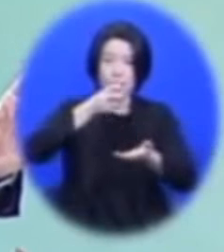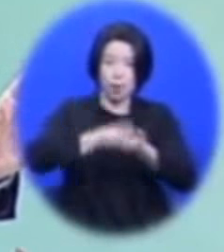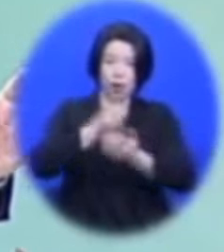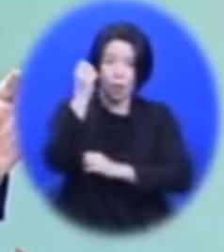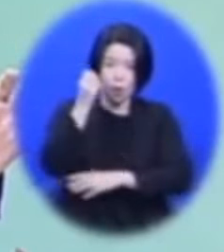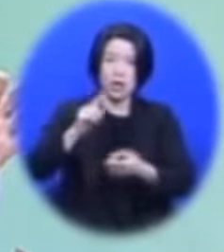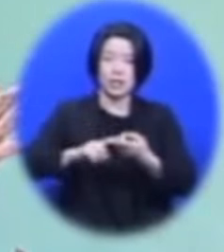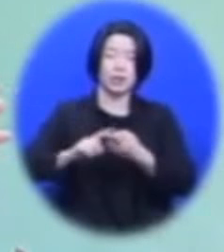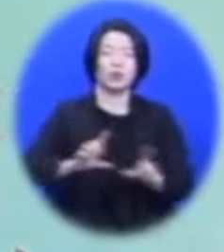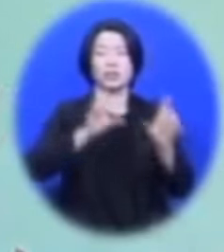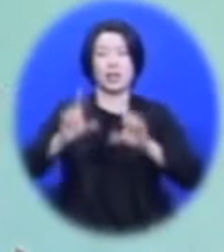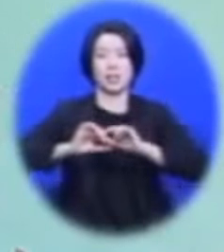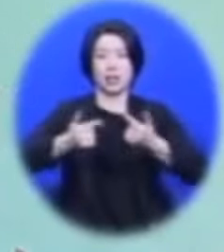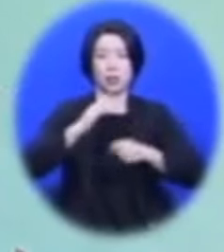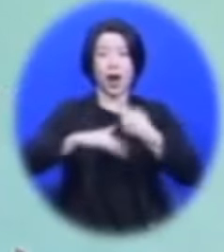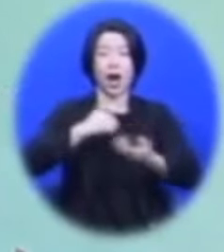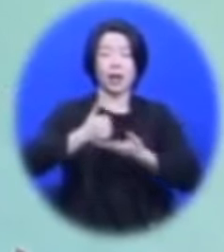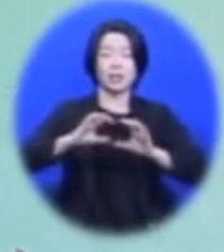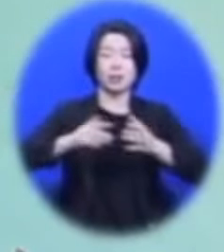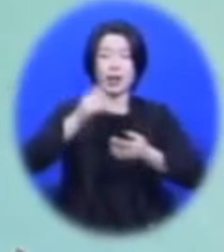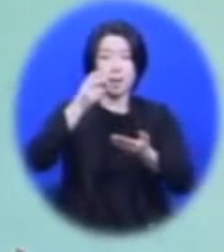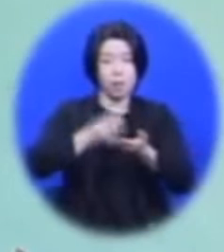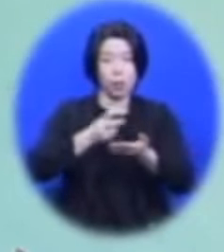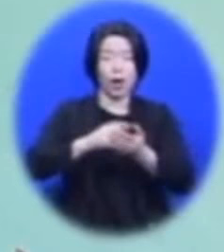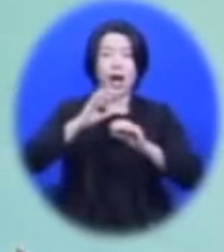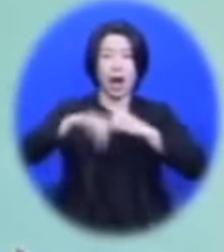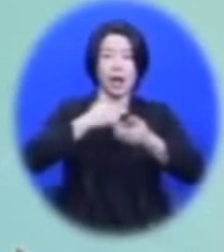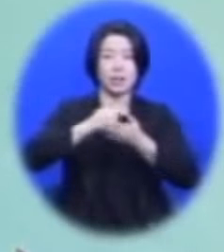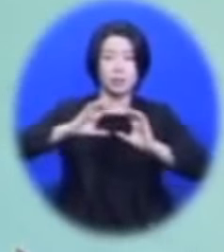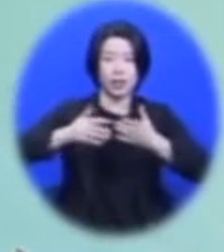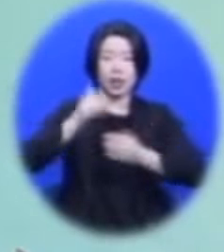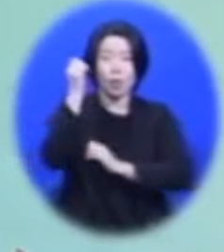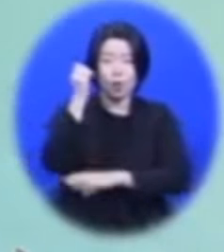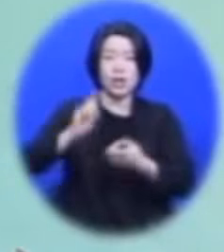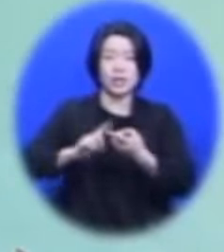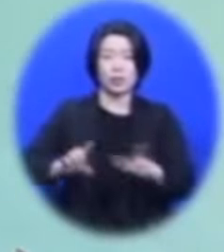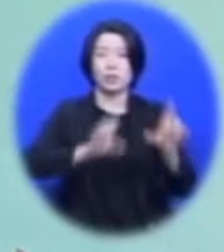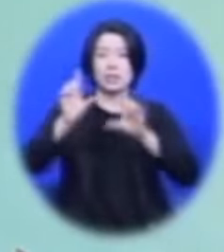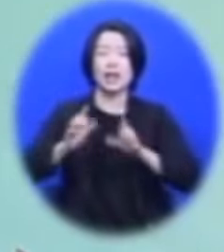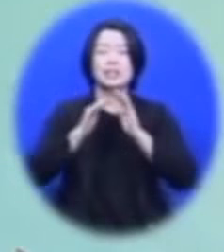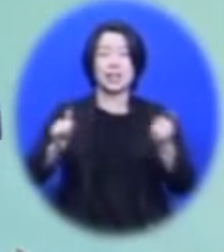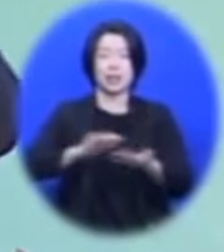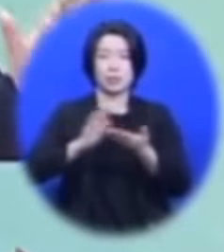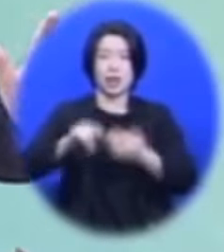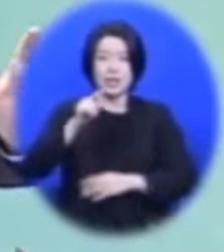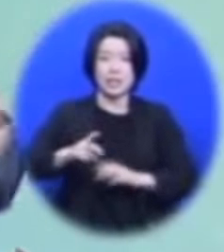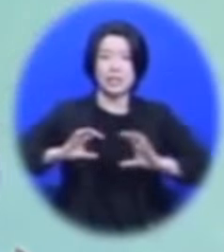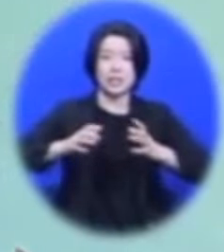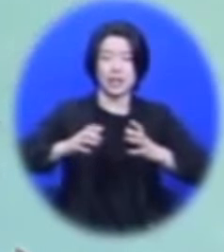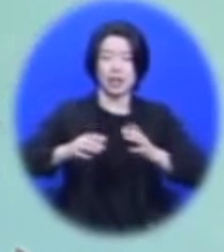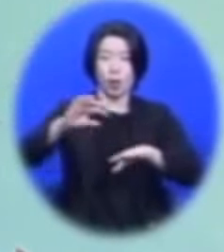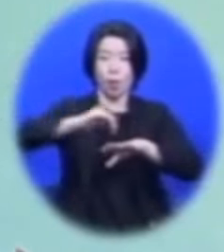않고 하나님의 나라의 법과 하나님의 나라의 원리대로 사는 사람들. 이 세상에 왕이